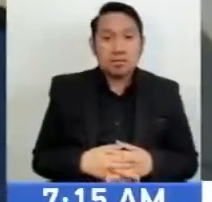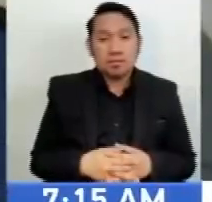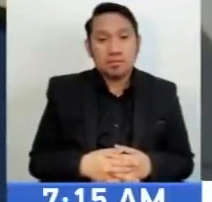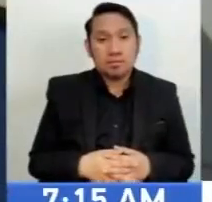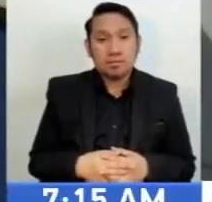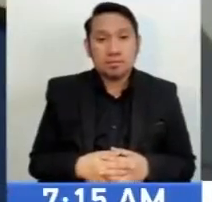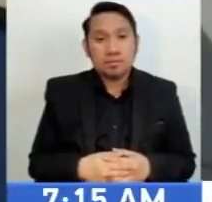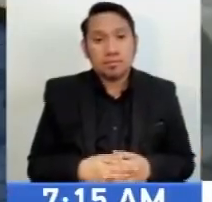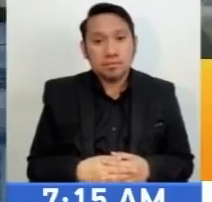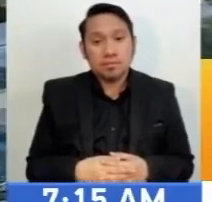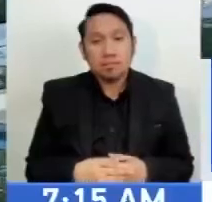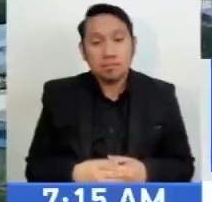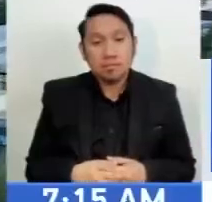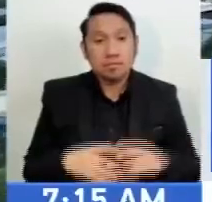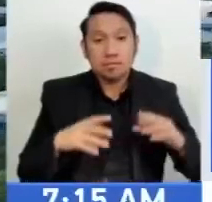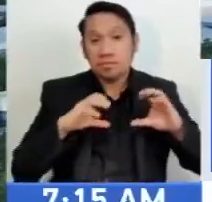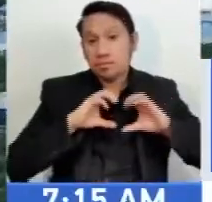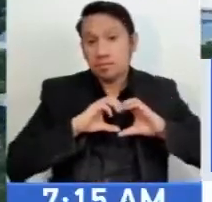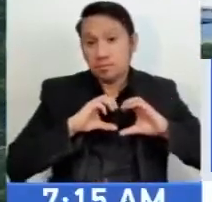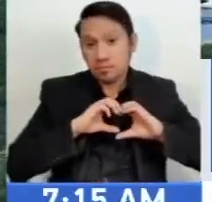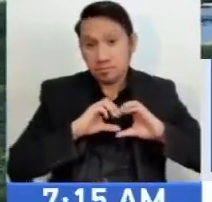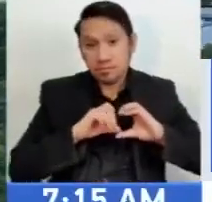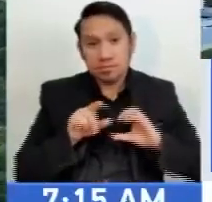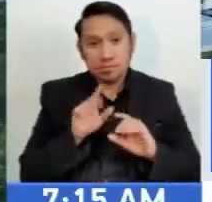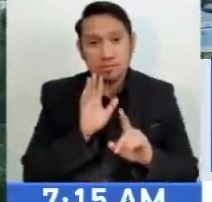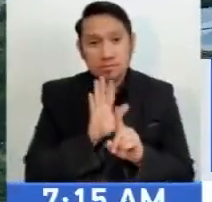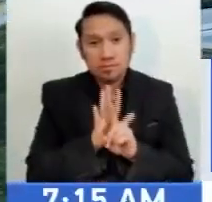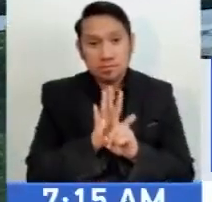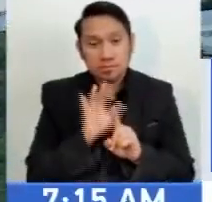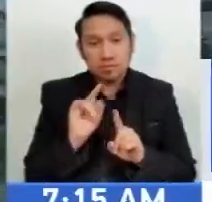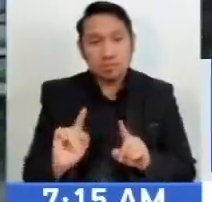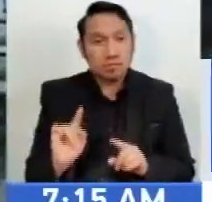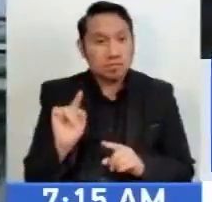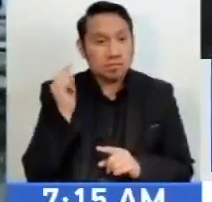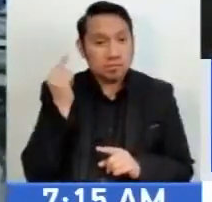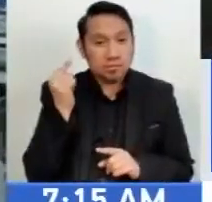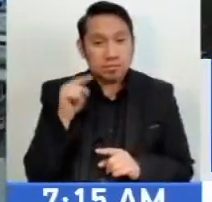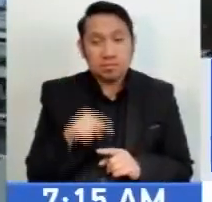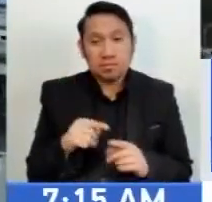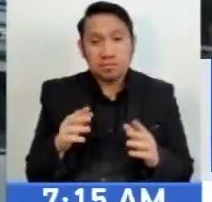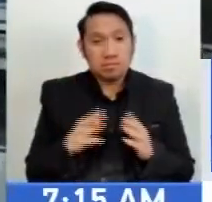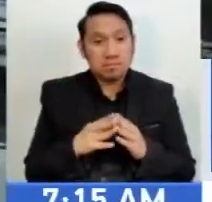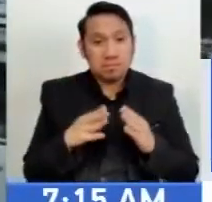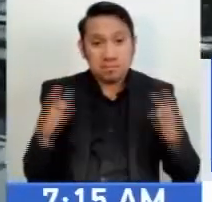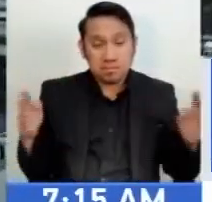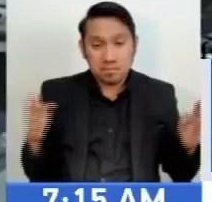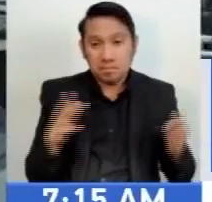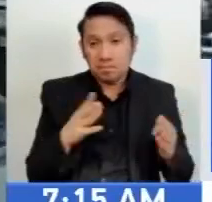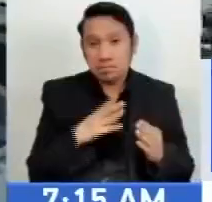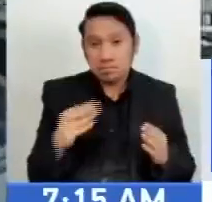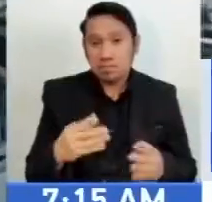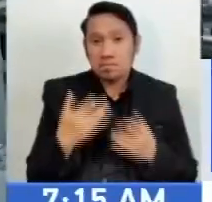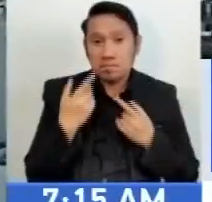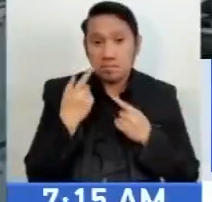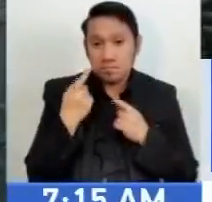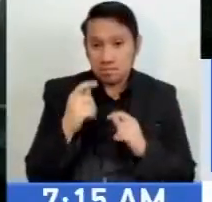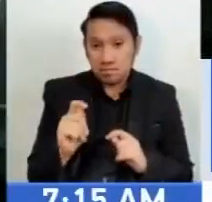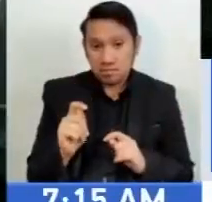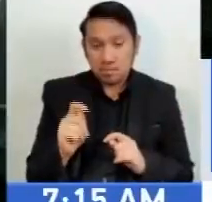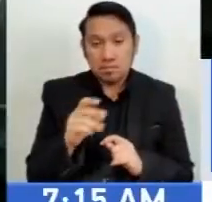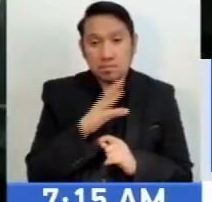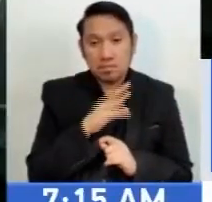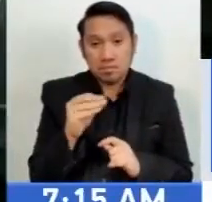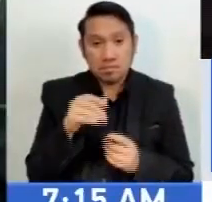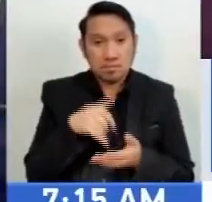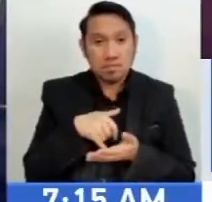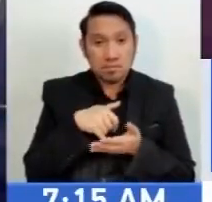Ang GMA Network na kilala ngayon bilang nangunguna, pinakamalaki, pinakapinagkakatiwalaan at most awarded